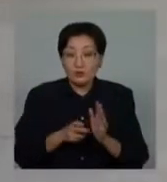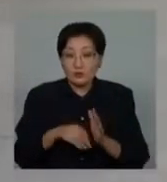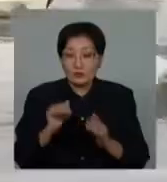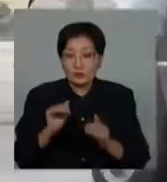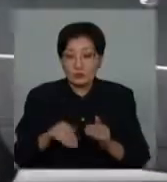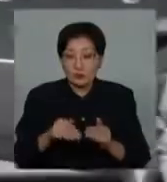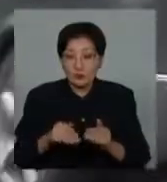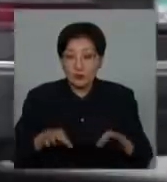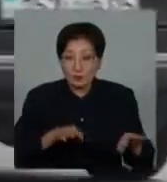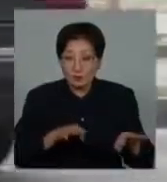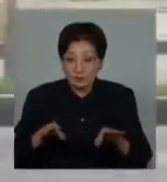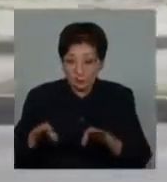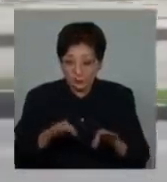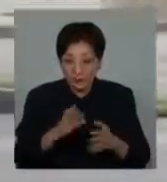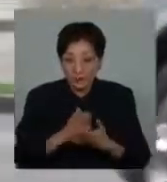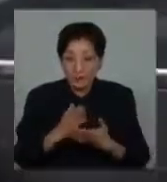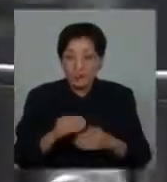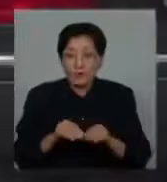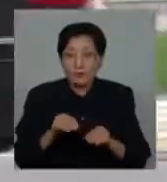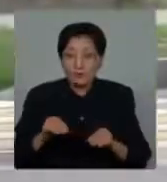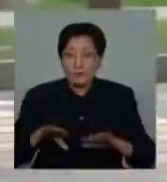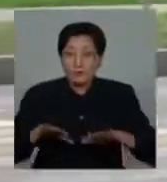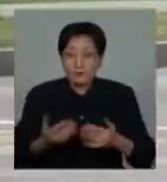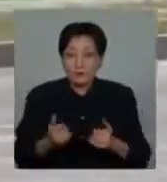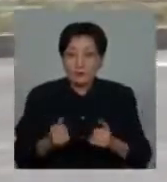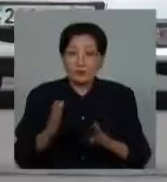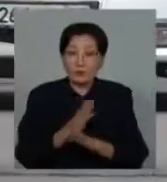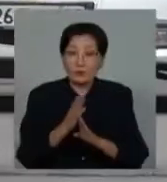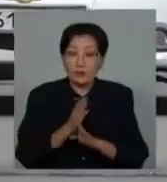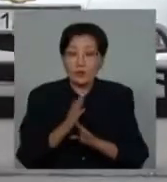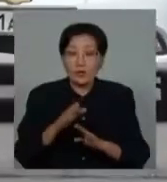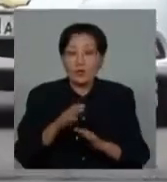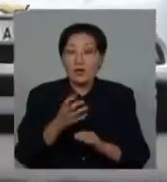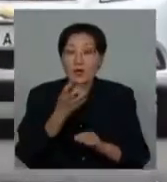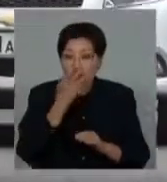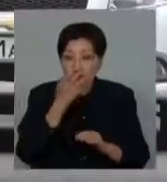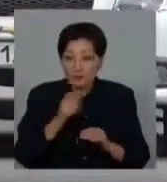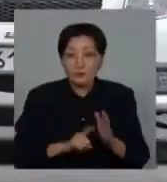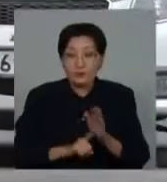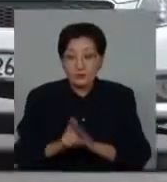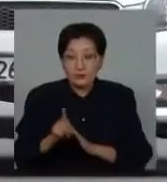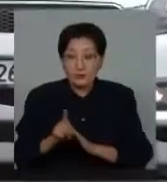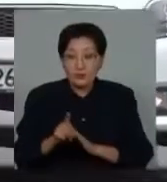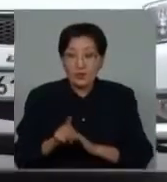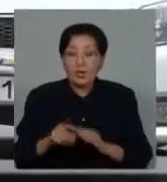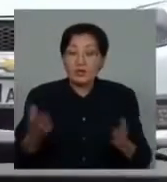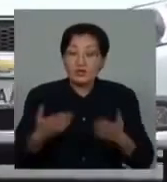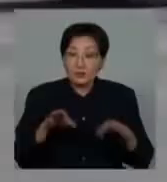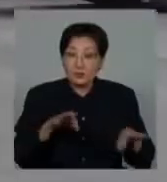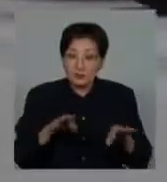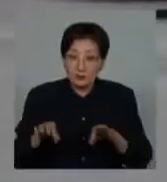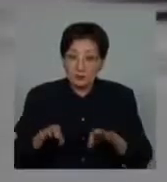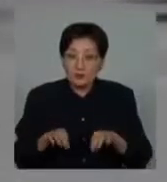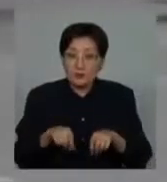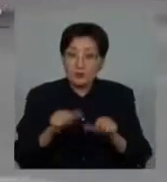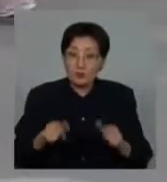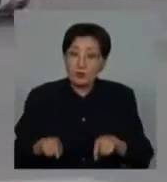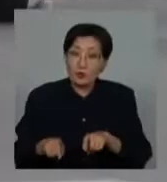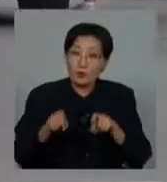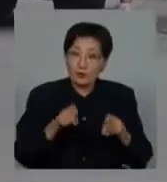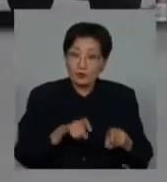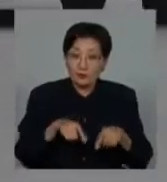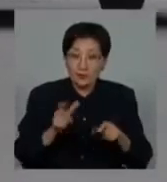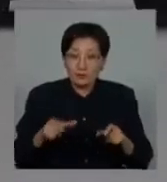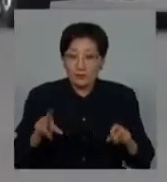көлік қозғалады. Ұзын сонар кептелістен шаршап күн райы жылына сала, темір тұлпардан жеңіл транспорт түрлеріне ауысатын алматылықтардың қатары